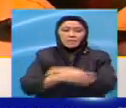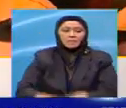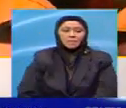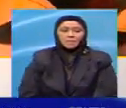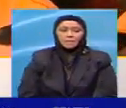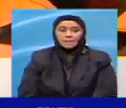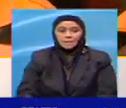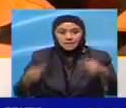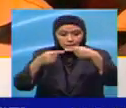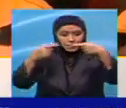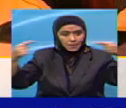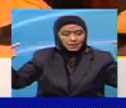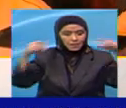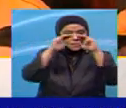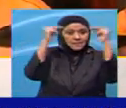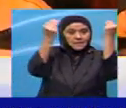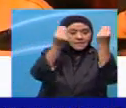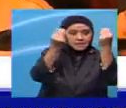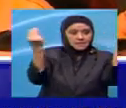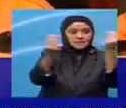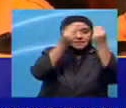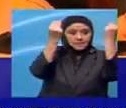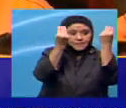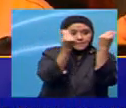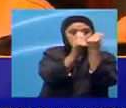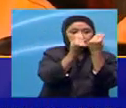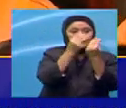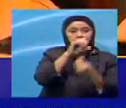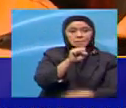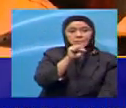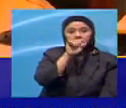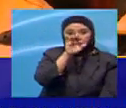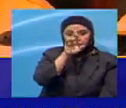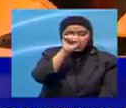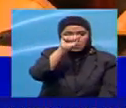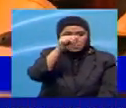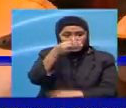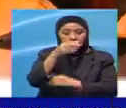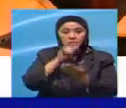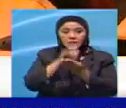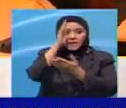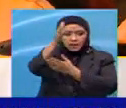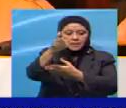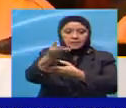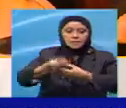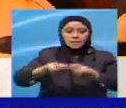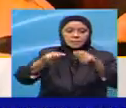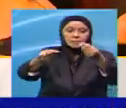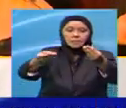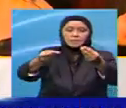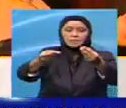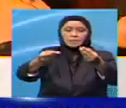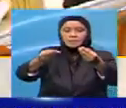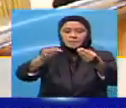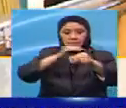keputusan Majlis Syura itu akan memberi kesan kepada muafakat